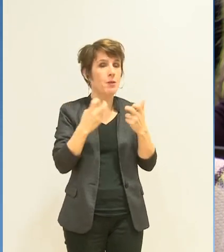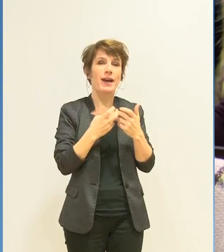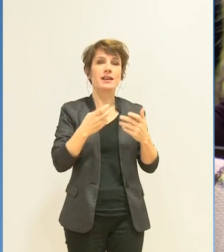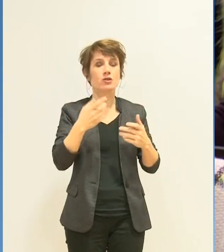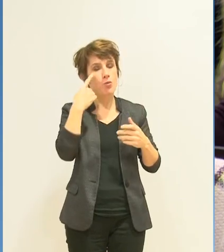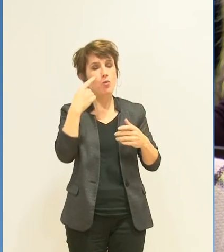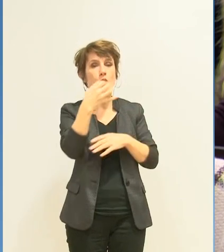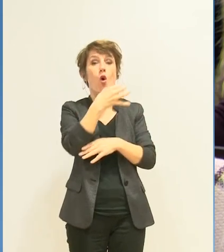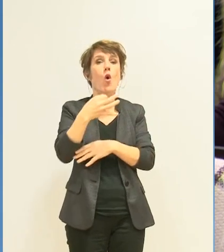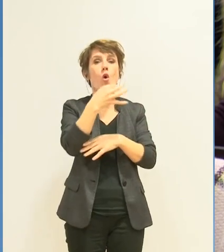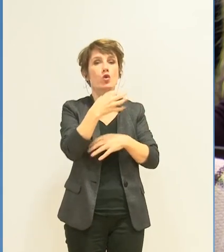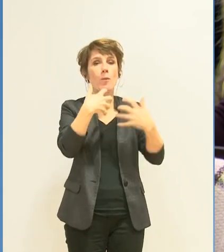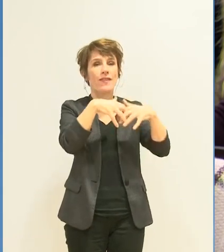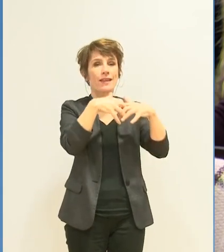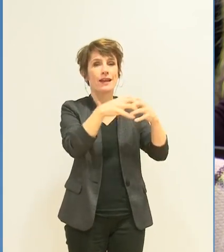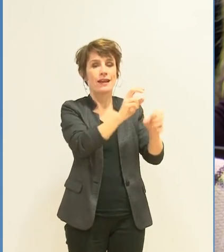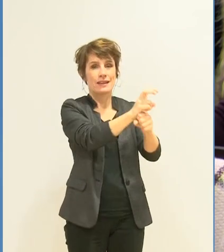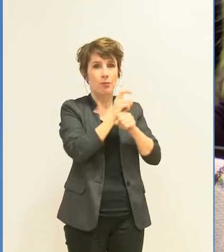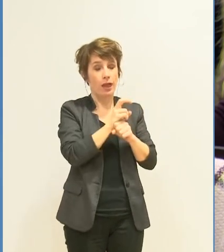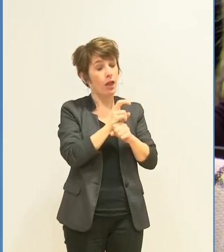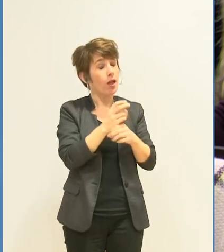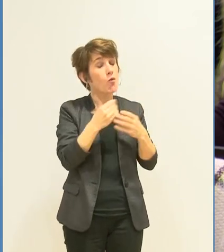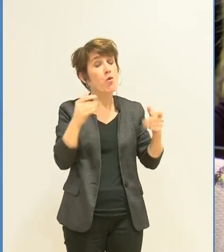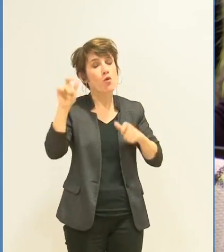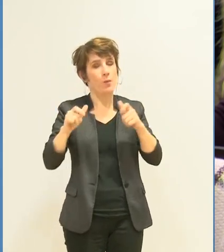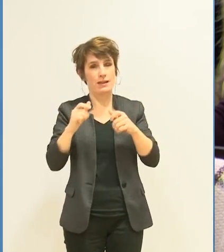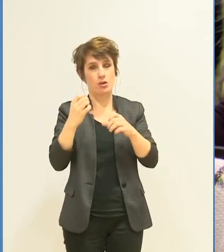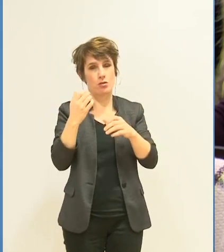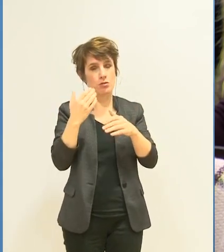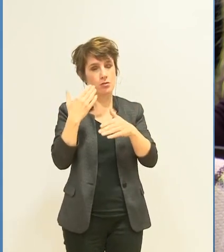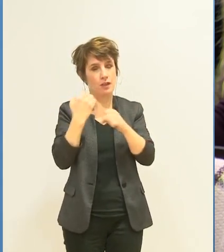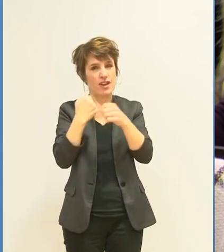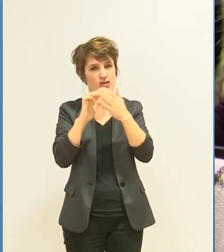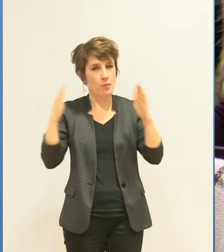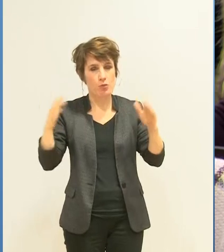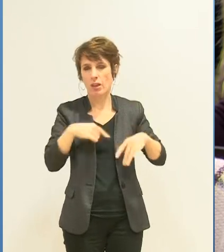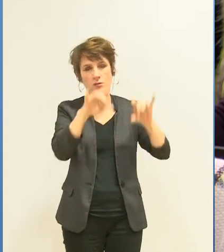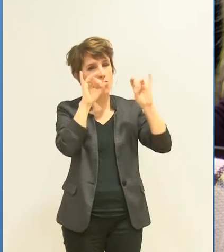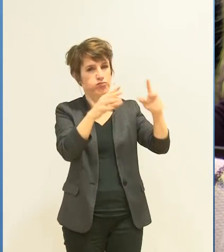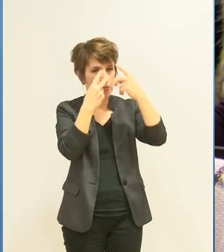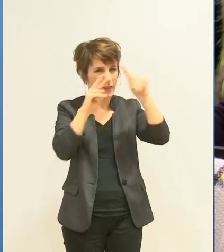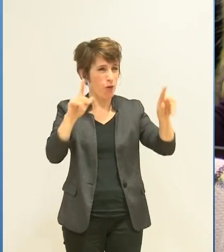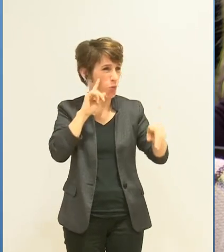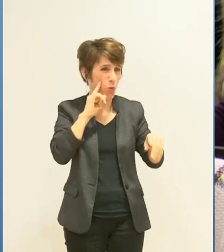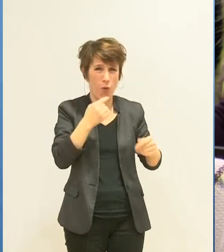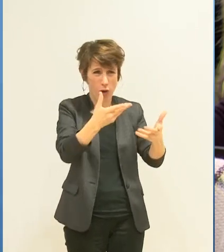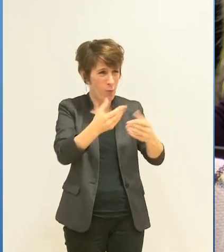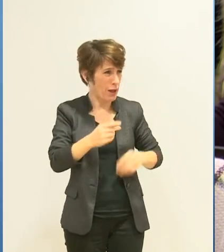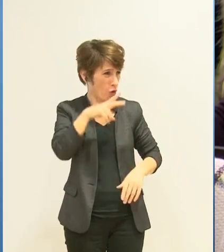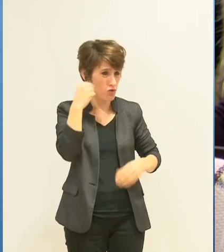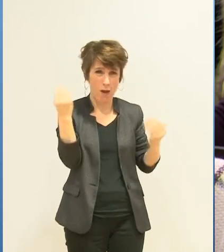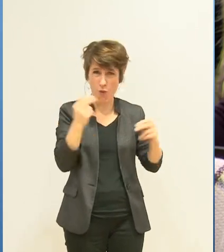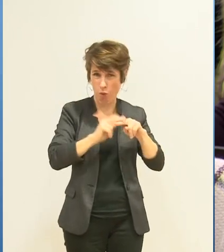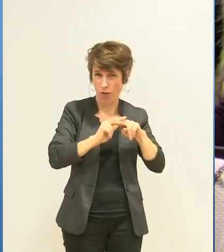je peux dire que beaucoup de biotech sont opposés aux automates de prêt qui vont modifier la qualité de l'accueil le déshumaniser et servir d'alibi